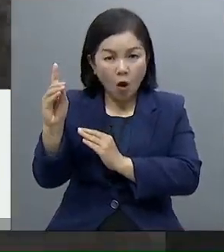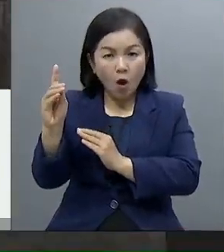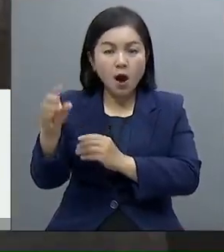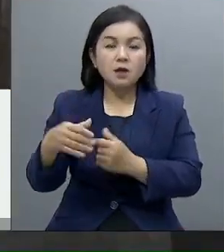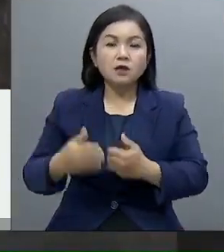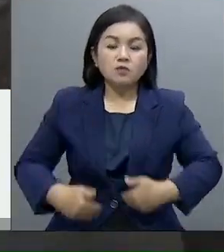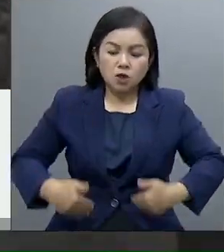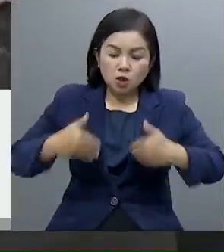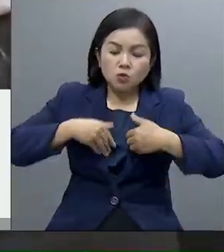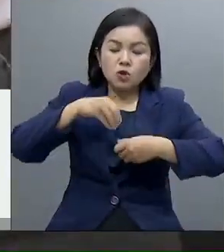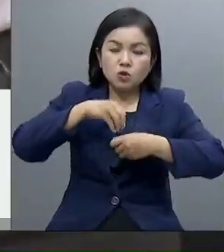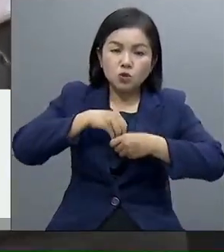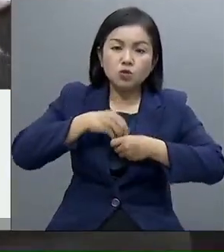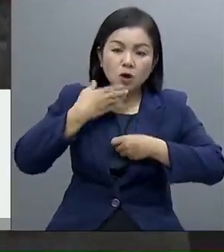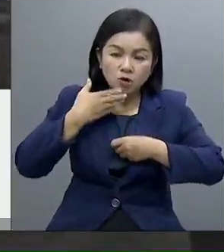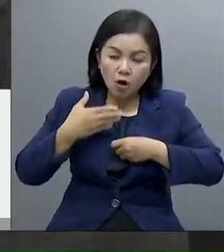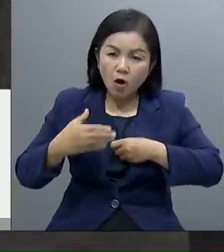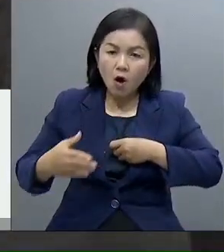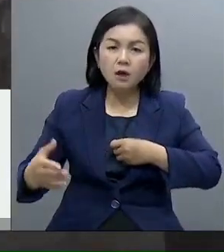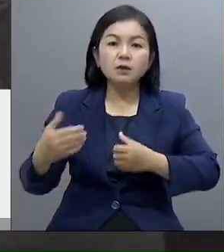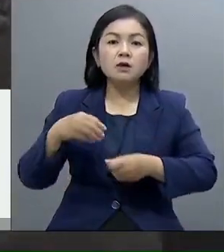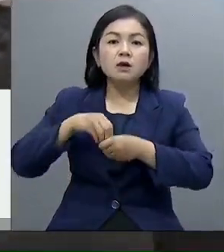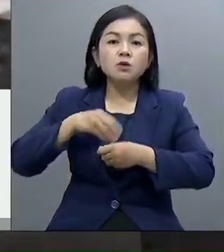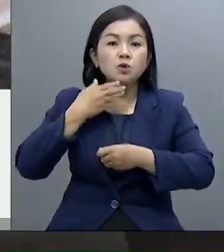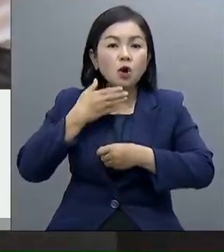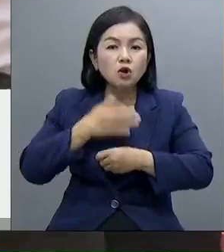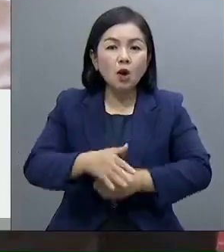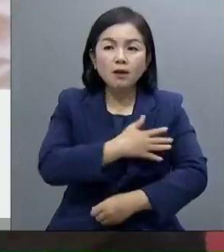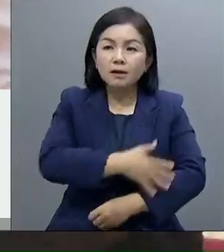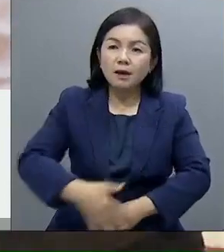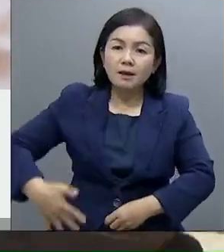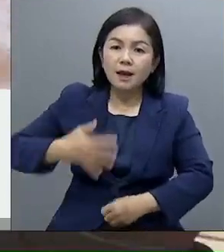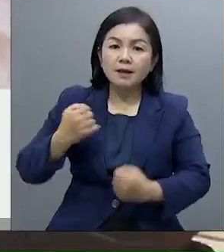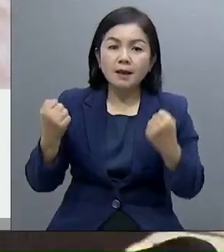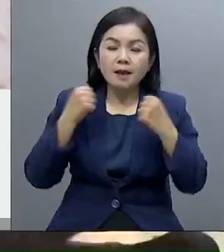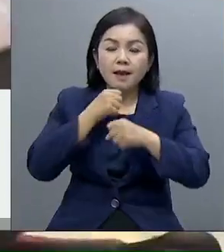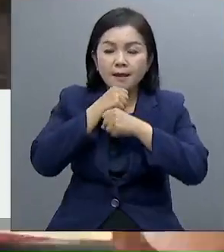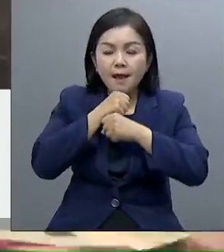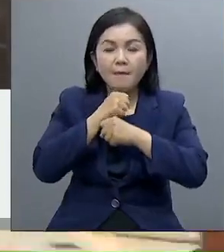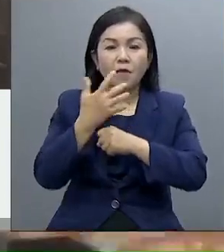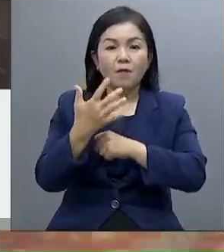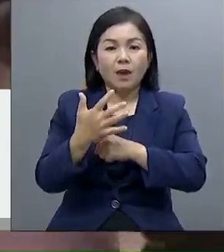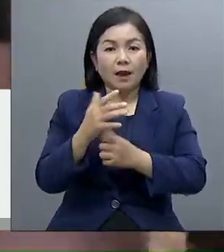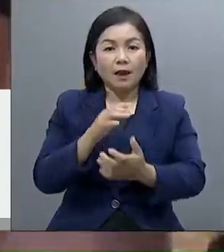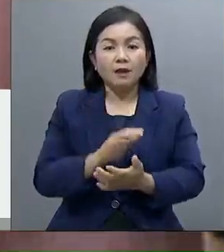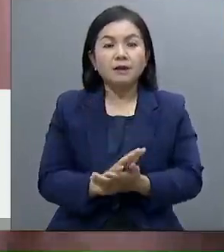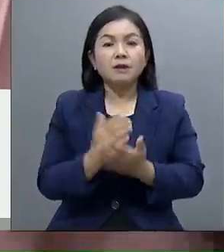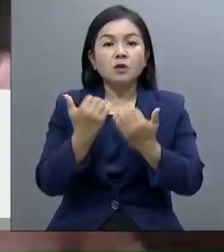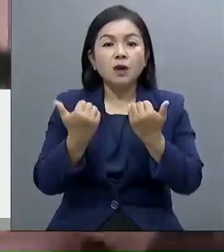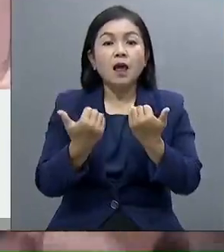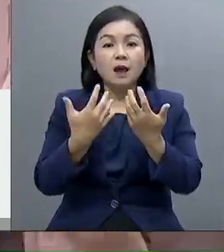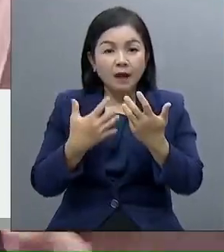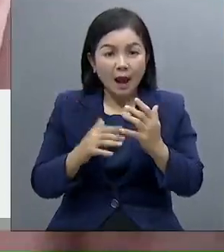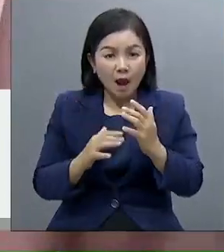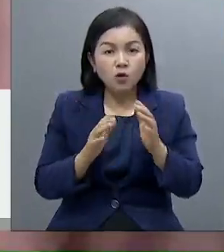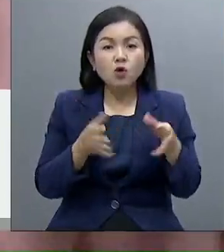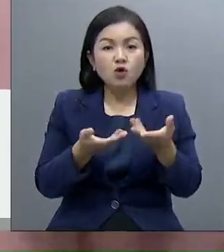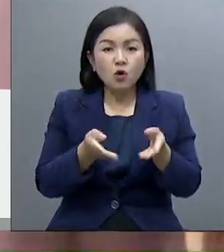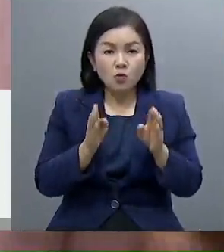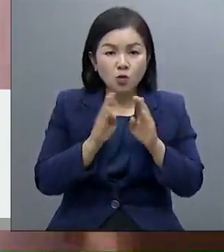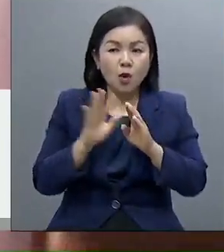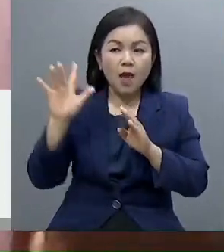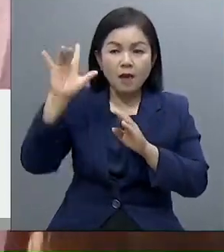ยืนอยู่รอดปลอดภัยแล้วก็อยู่ไปนานๆไม่แก่ไม่เท่าค่ะจากนั้นนะคะขึ้นวัดพระธาตุดอยสุเทพพร้อมครอบครัวญา